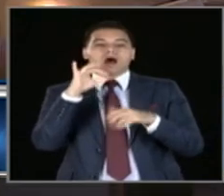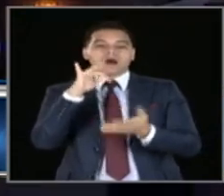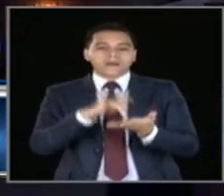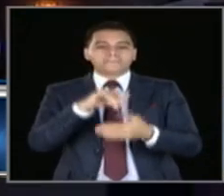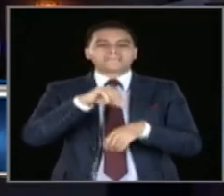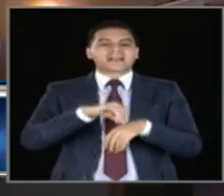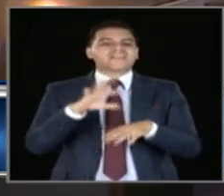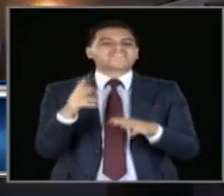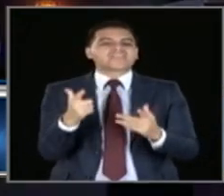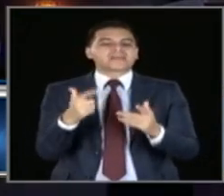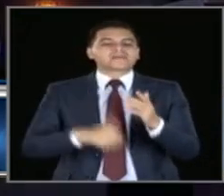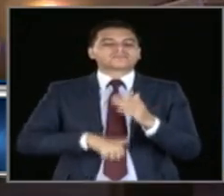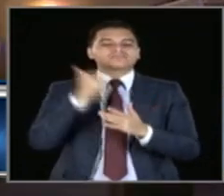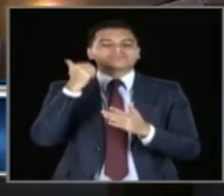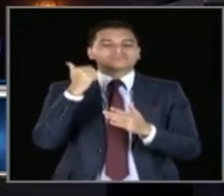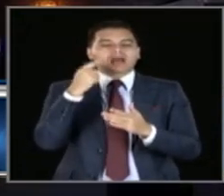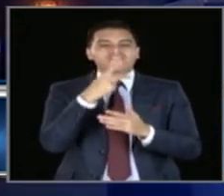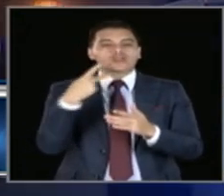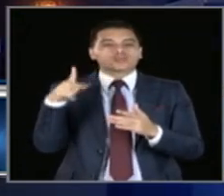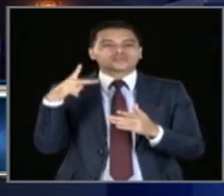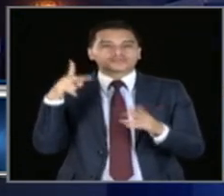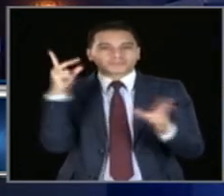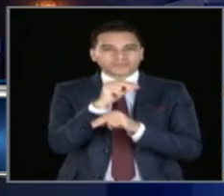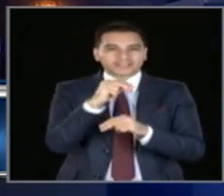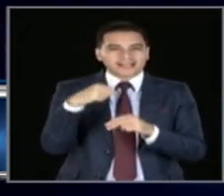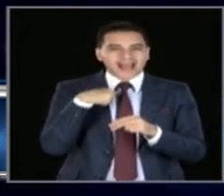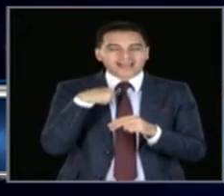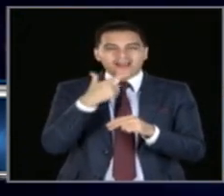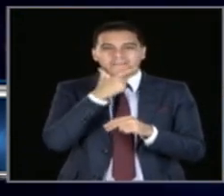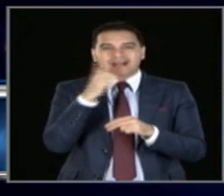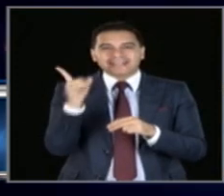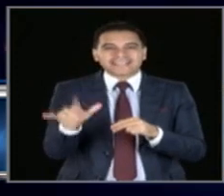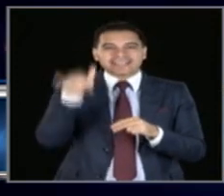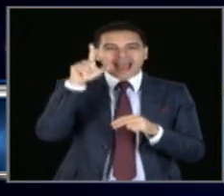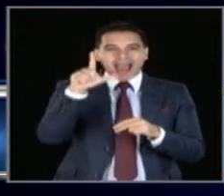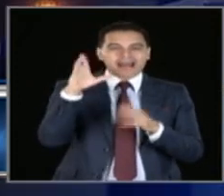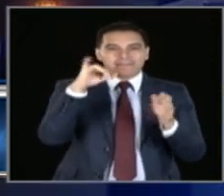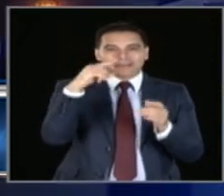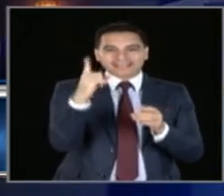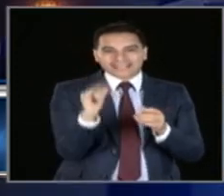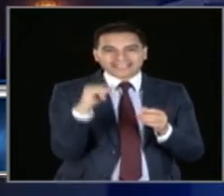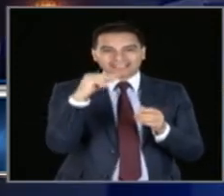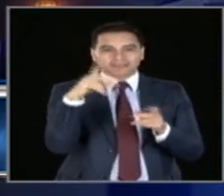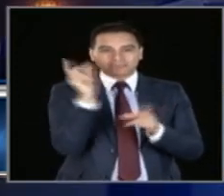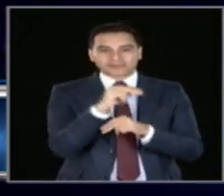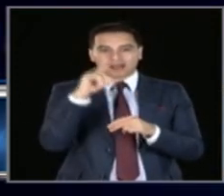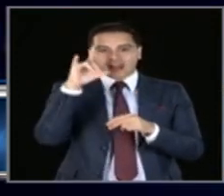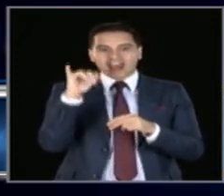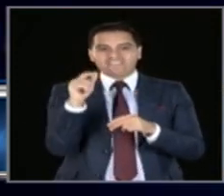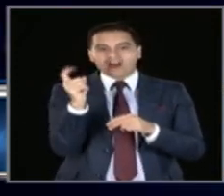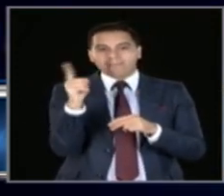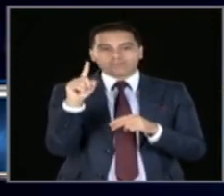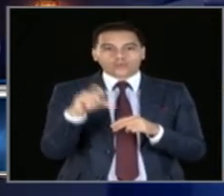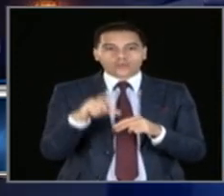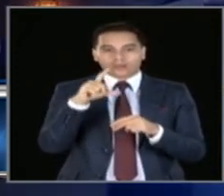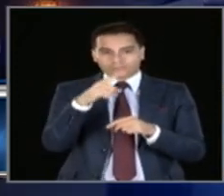الماتش اللي كسب فيه ريال مدريد ليفربول 1-0. سان دوني باريس،